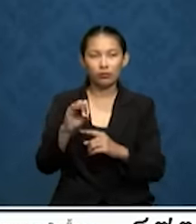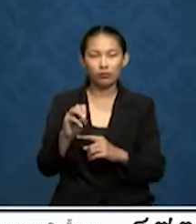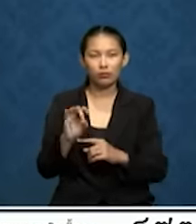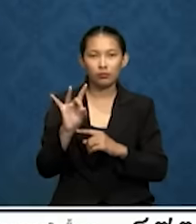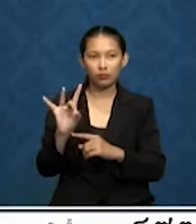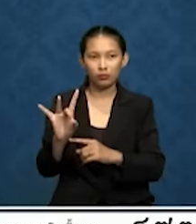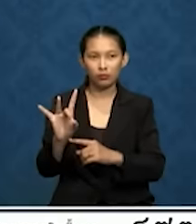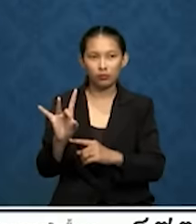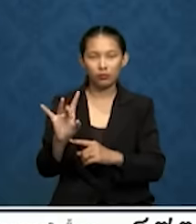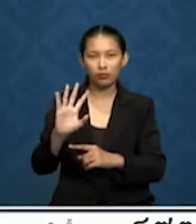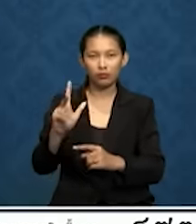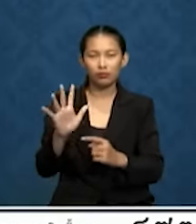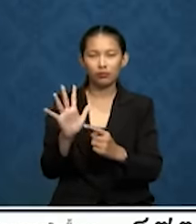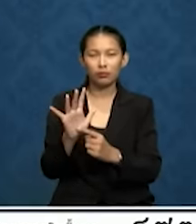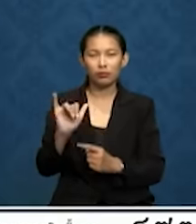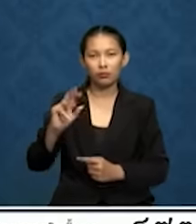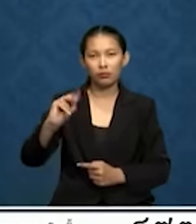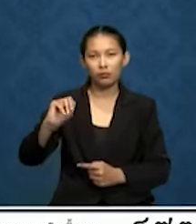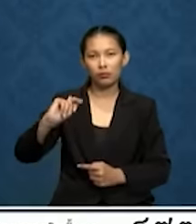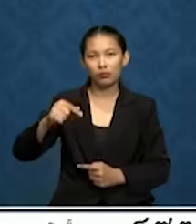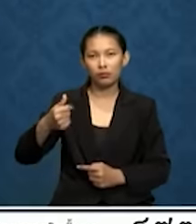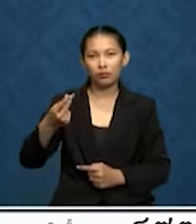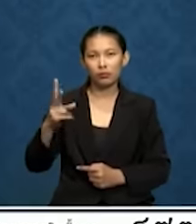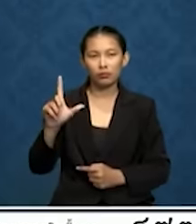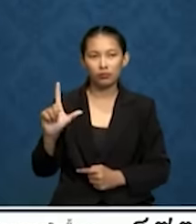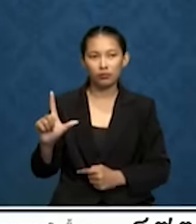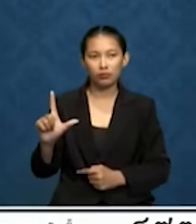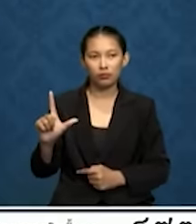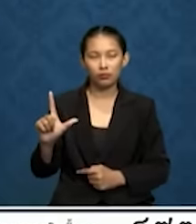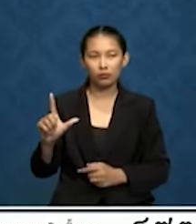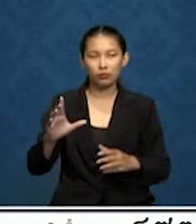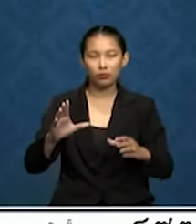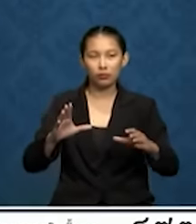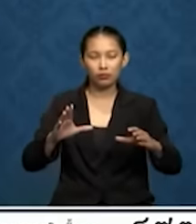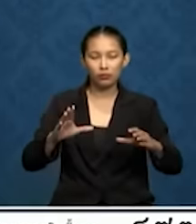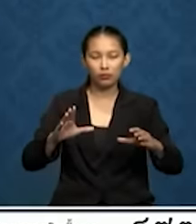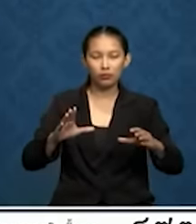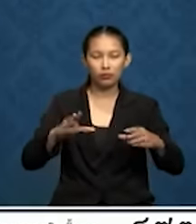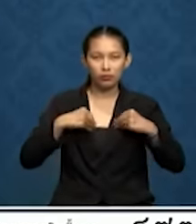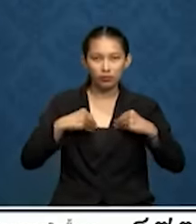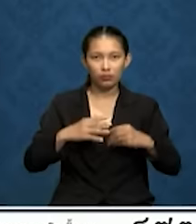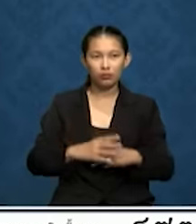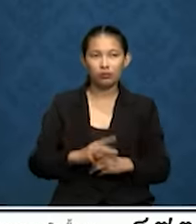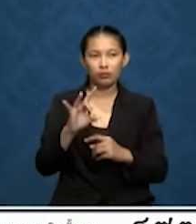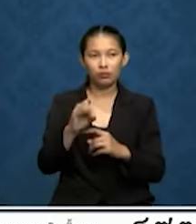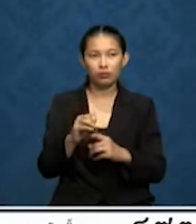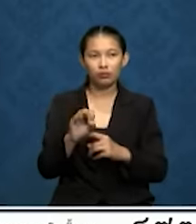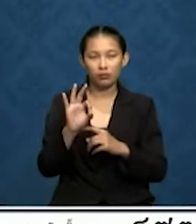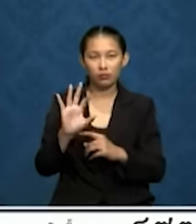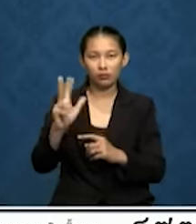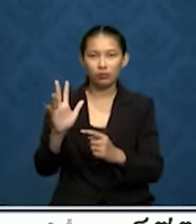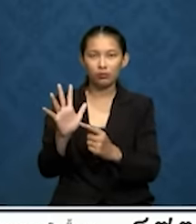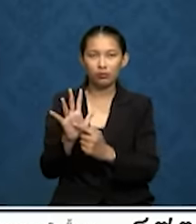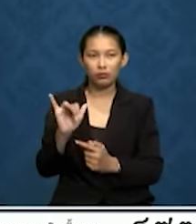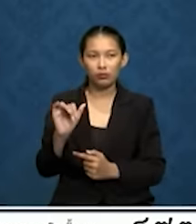88นายชัยมงคลชัยลบ เห็นชอบครับ 89นายชั